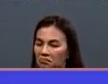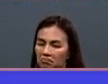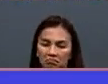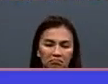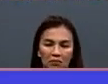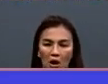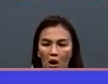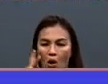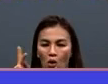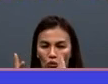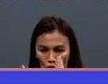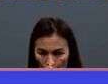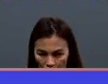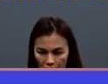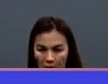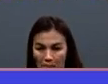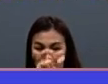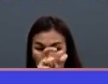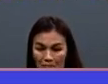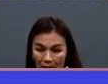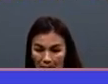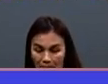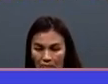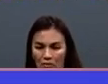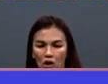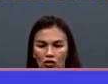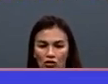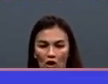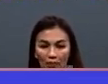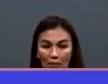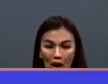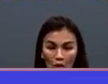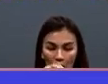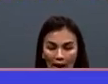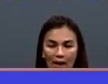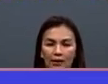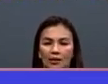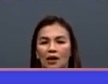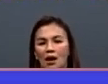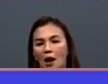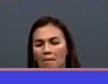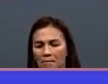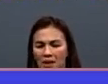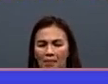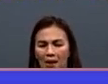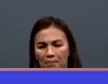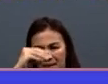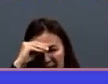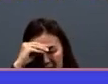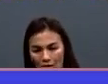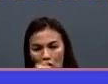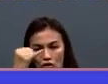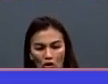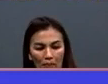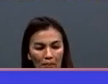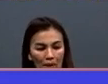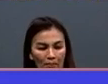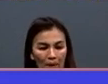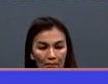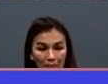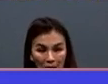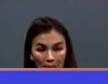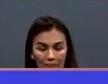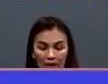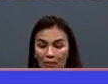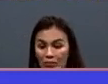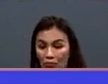พัฒนาเอ่อศักยภาพของตัวเองได้ต่อครับอือ Nightเนี่ยคือการจุดประกายหรือจุดไฟนะฮะสุมไฟไม่